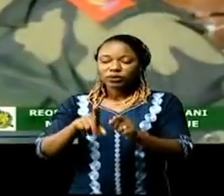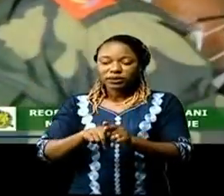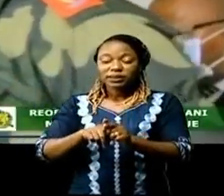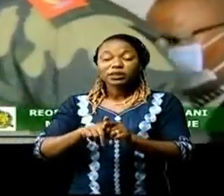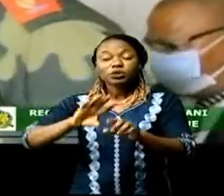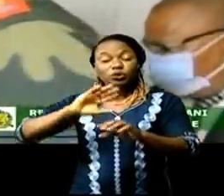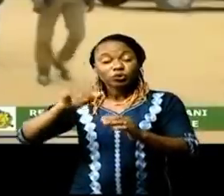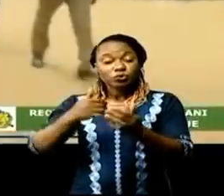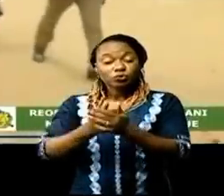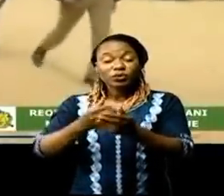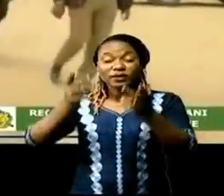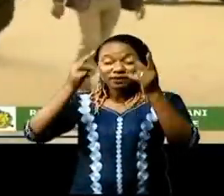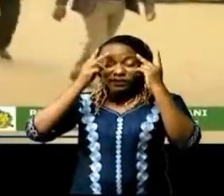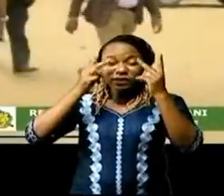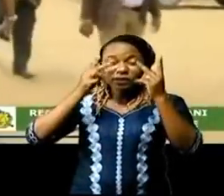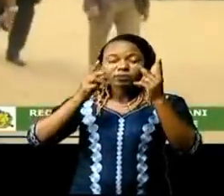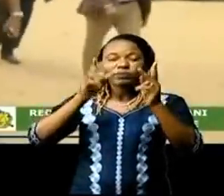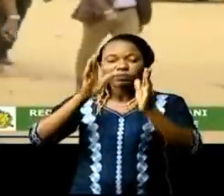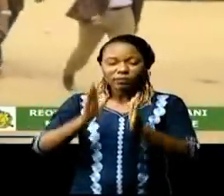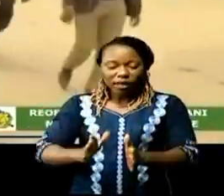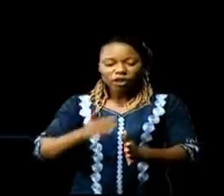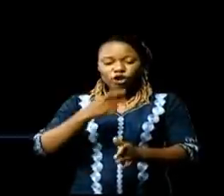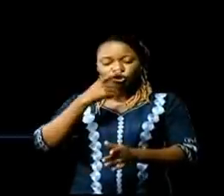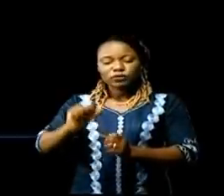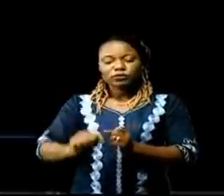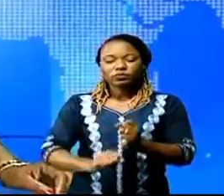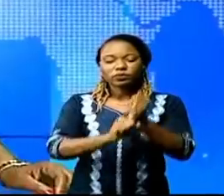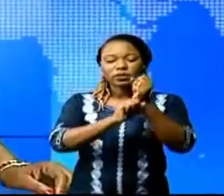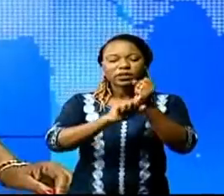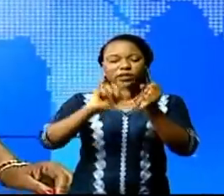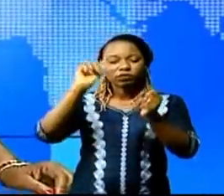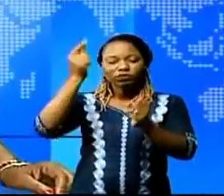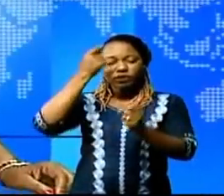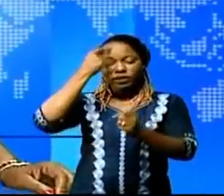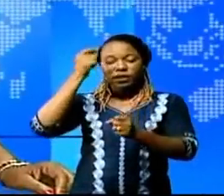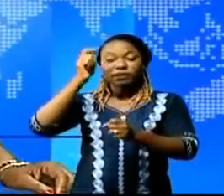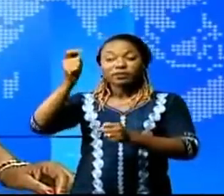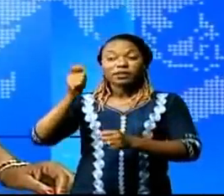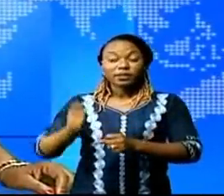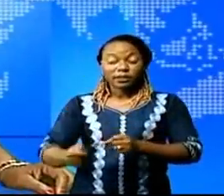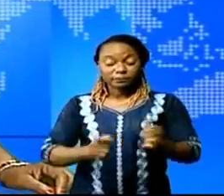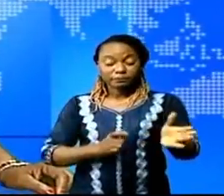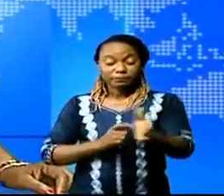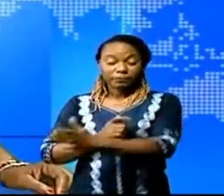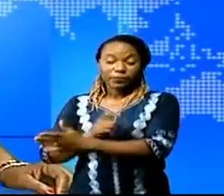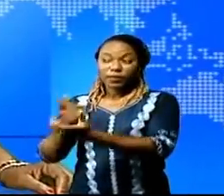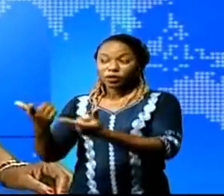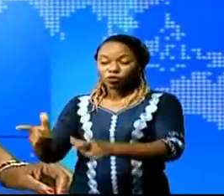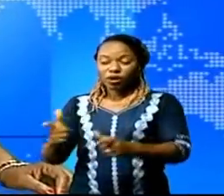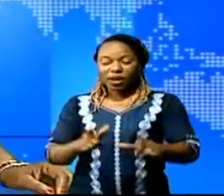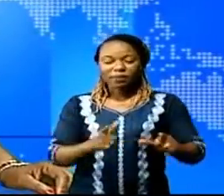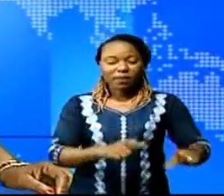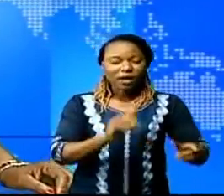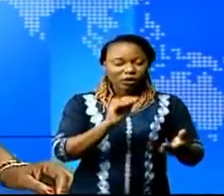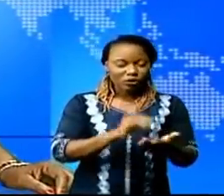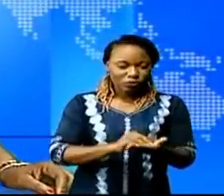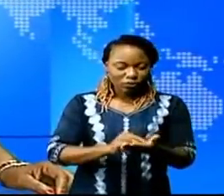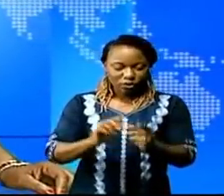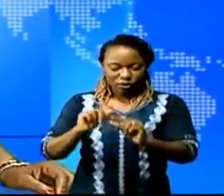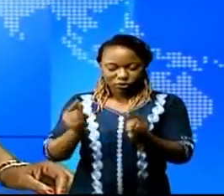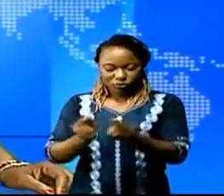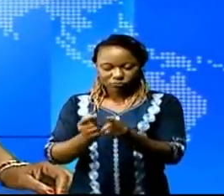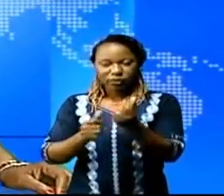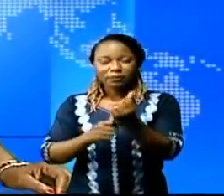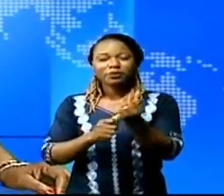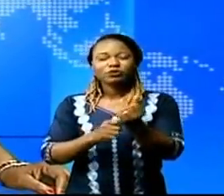gouvernement provincial à rassurer le gouverneur militaire. Au Lualaba, les hommes de troupes ont bénéficié de